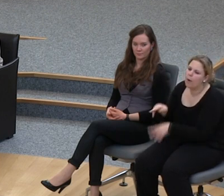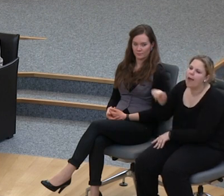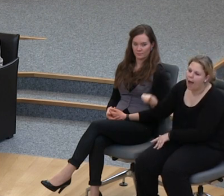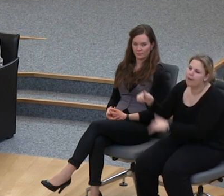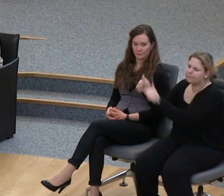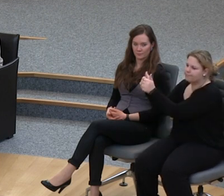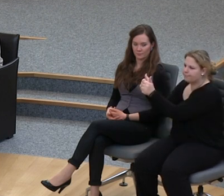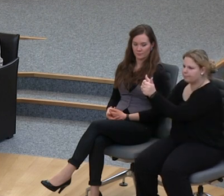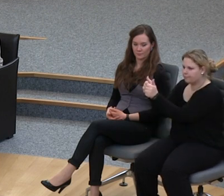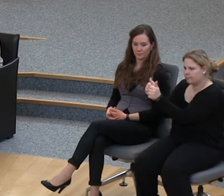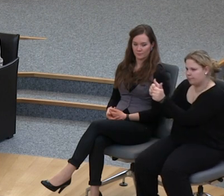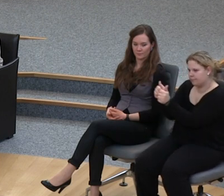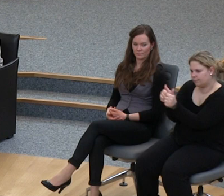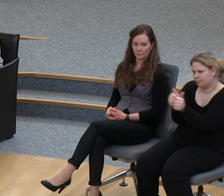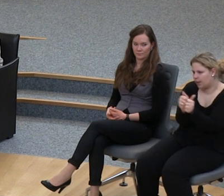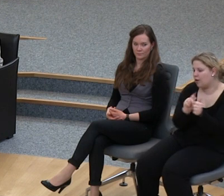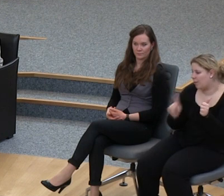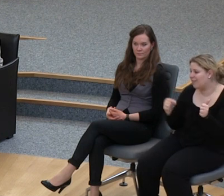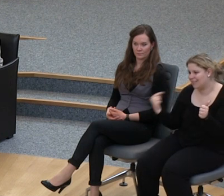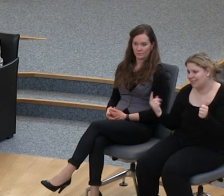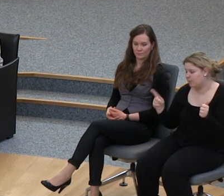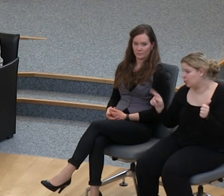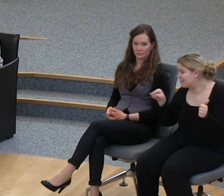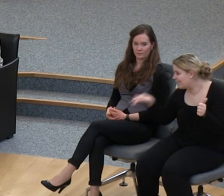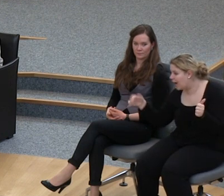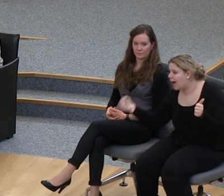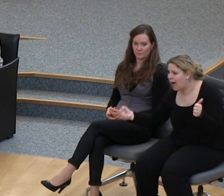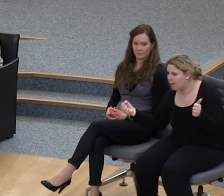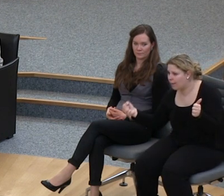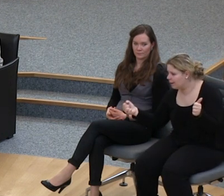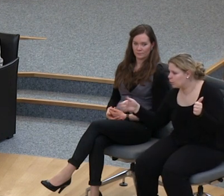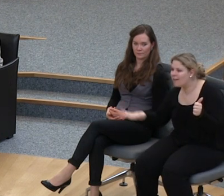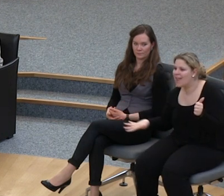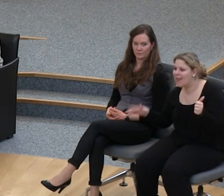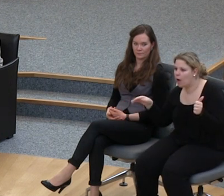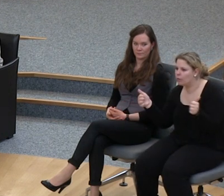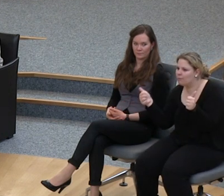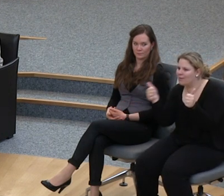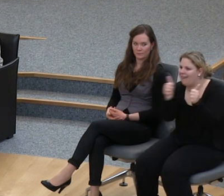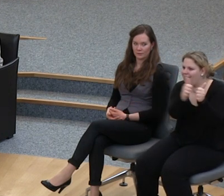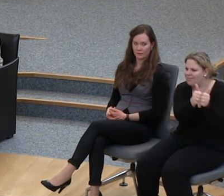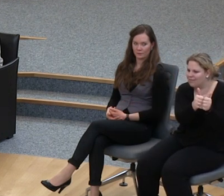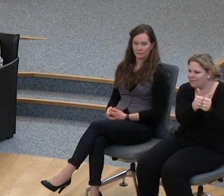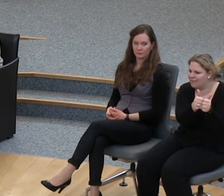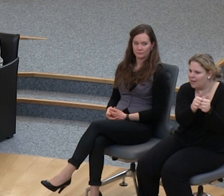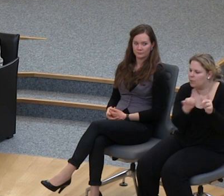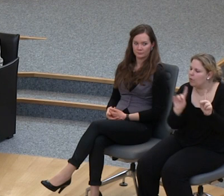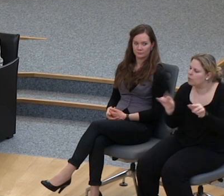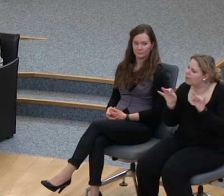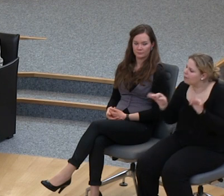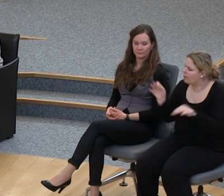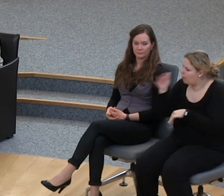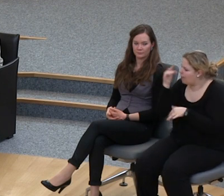dass ihr Arbeitsplatz, wo sie sonst arbeitet, in dem Moment ja nicht besetzt ist. Und da muss also sowohl über